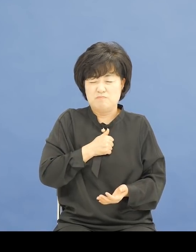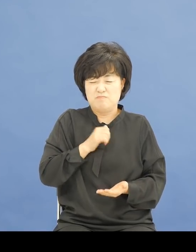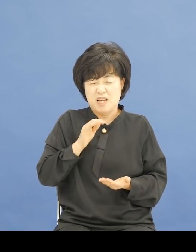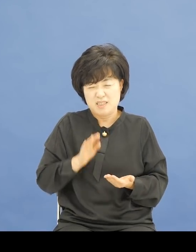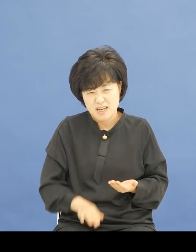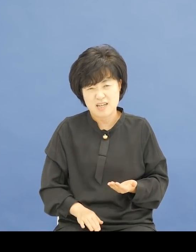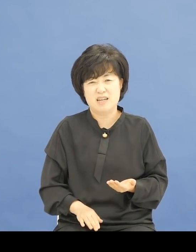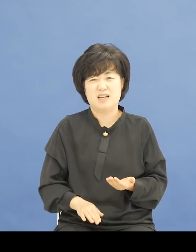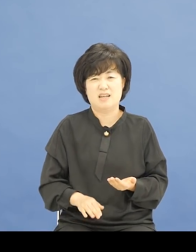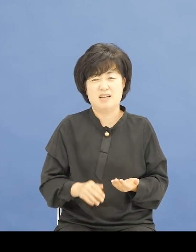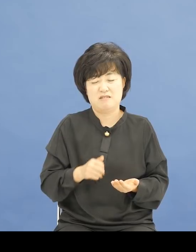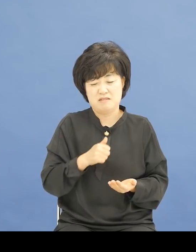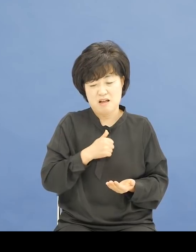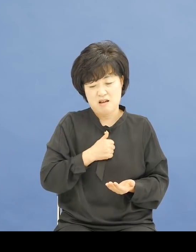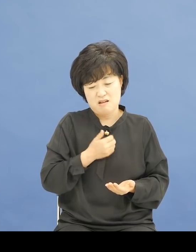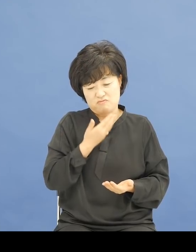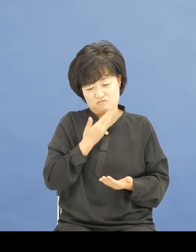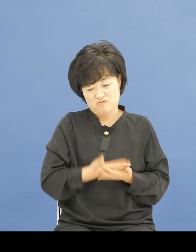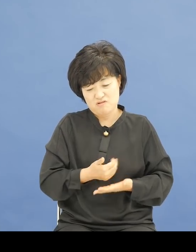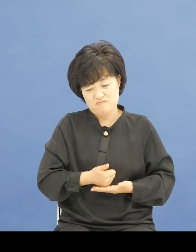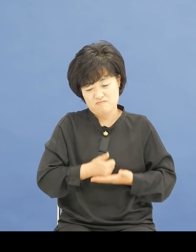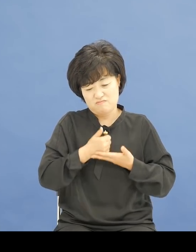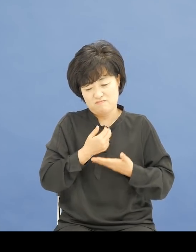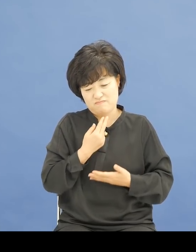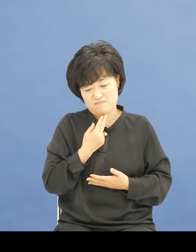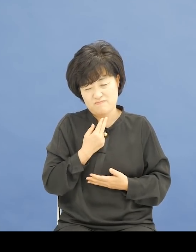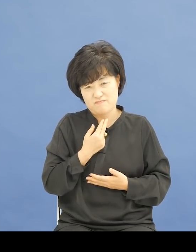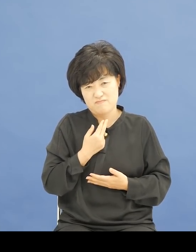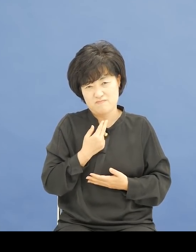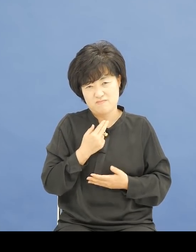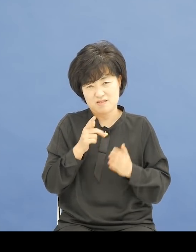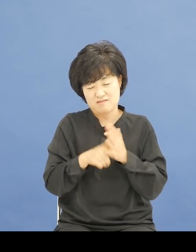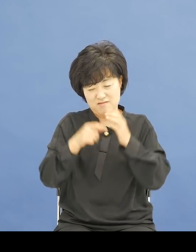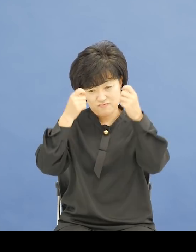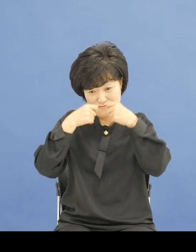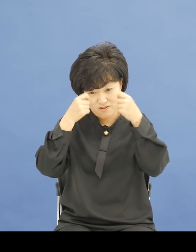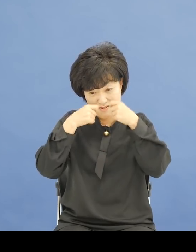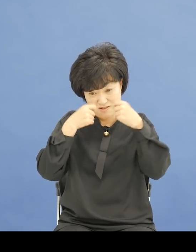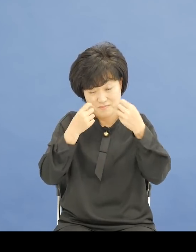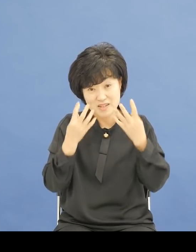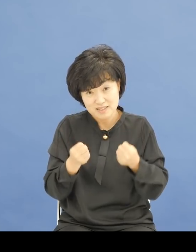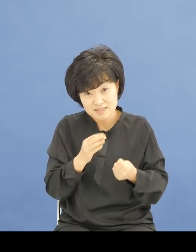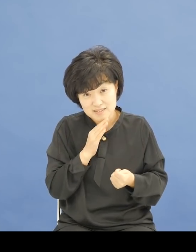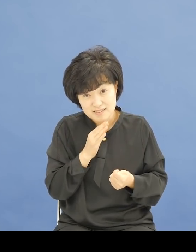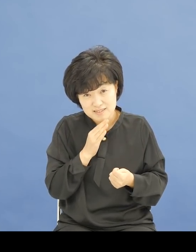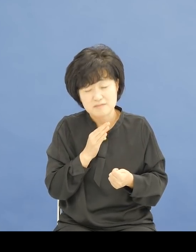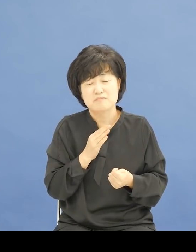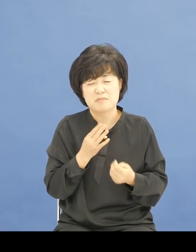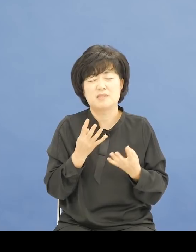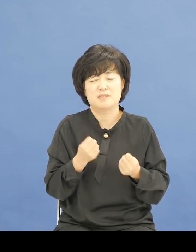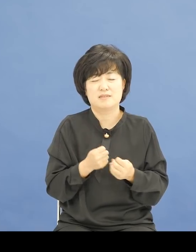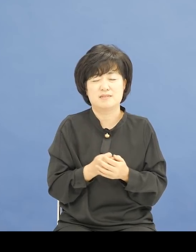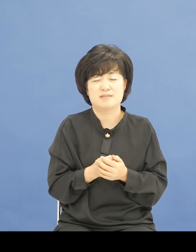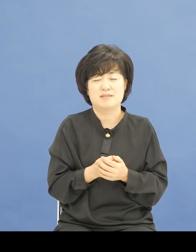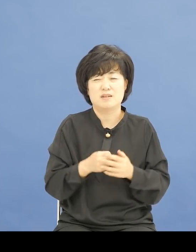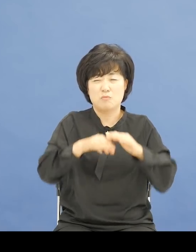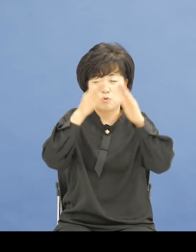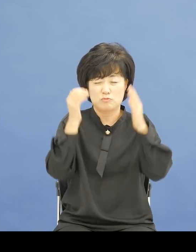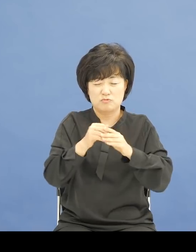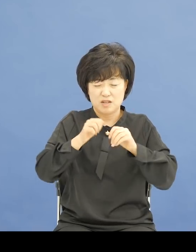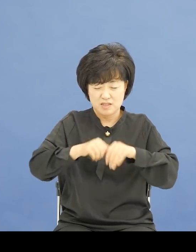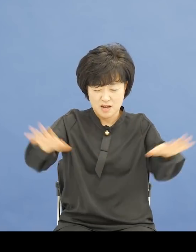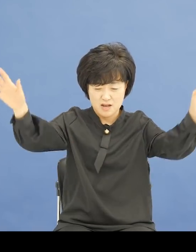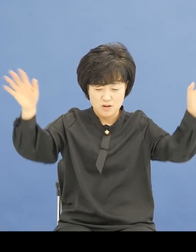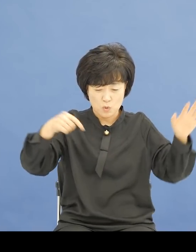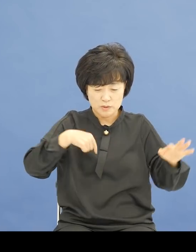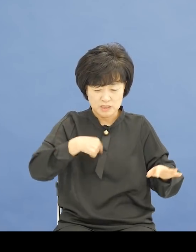하나님께 막 울부짖으면서 토라던 시간은 없었어요? 많았습니다. 네. 모두가 이제 떠나가고 남은 이제 차가운